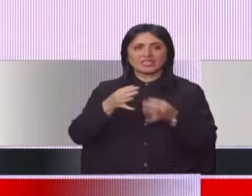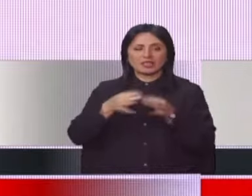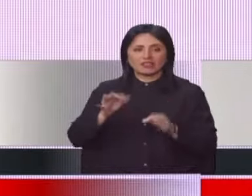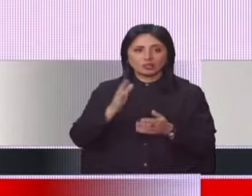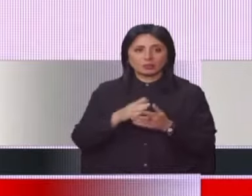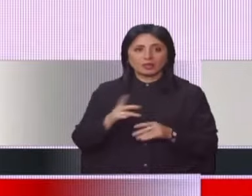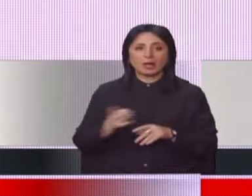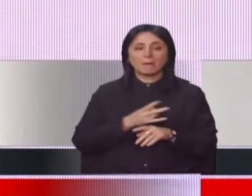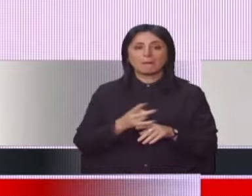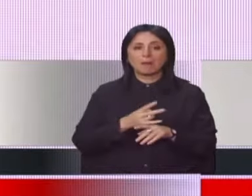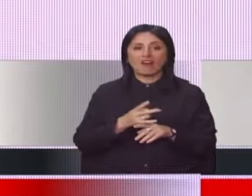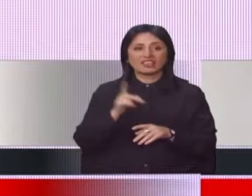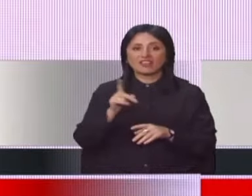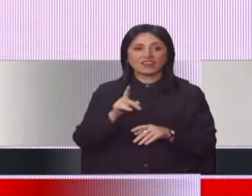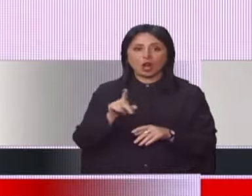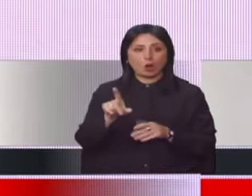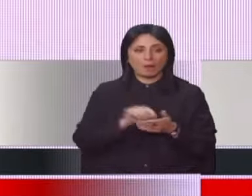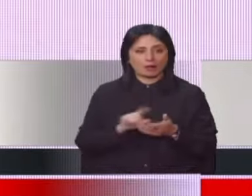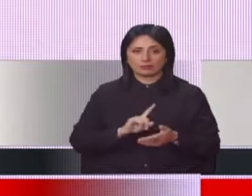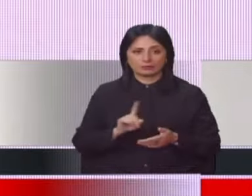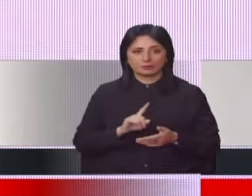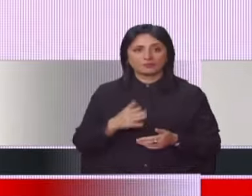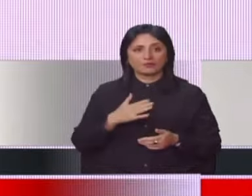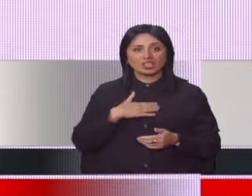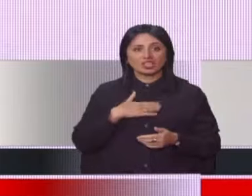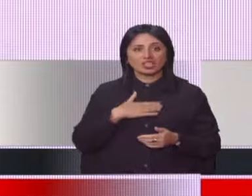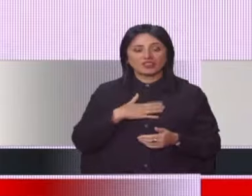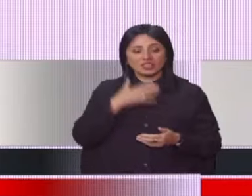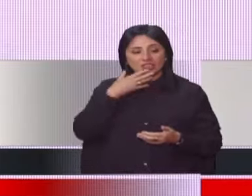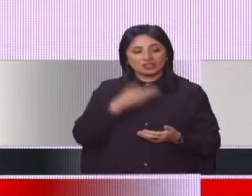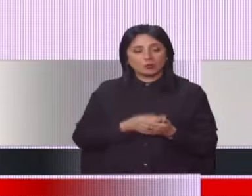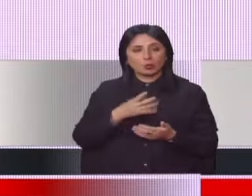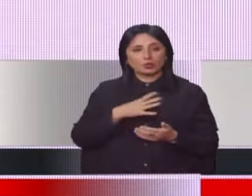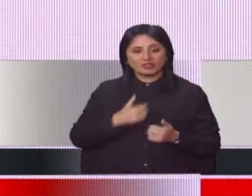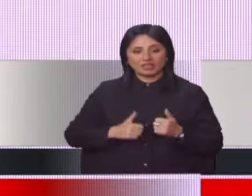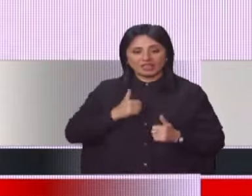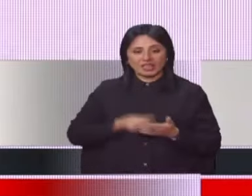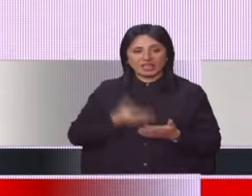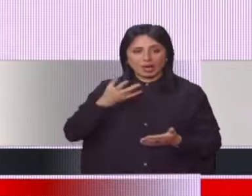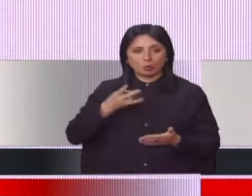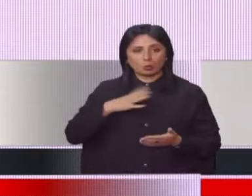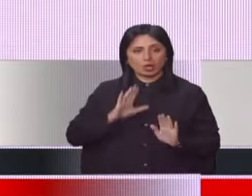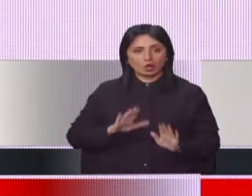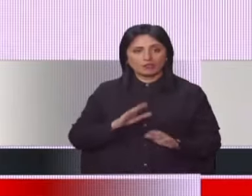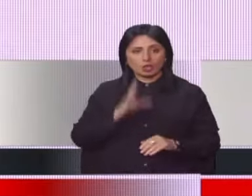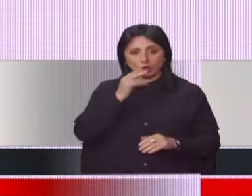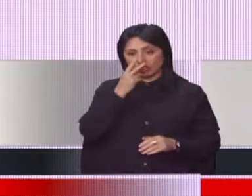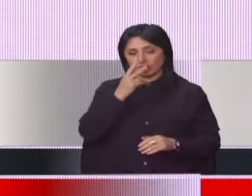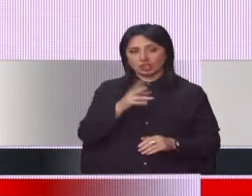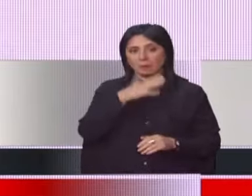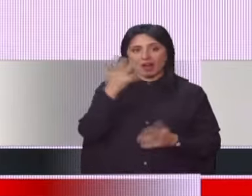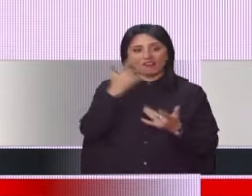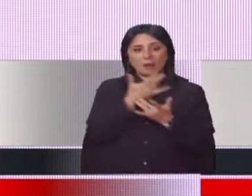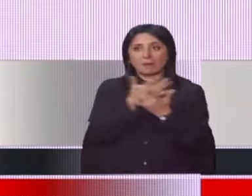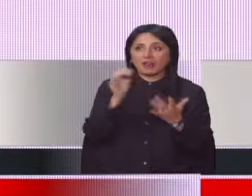უბრალოდ მავნებლობა და არ უნდა გადმოვიღო და ჩვენი ტვინი უნდა გქონდეს, ჩვენი რაღაც ღირებულებები უნდა გქონდეს, რომ როცა შეხედავ ამ